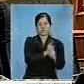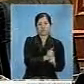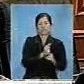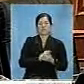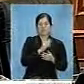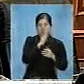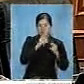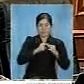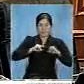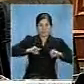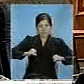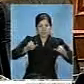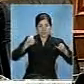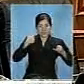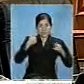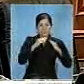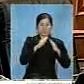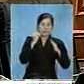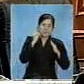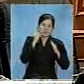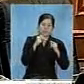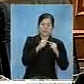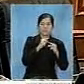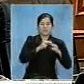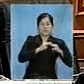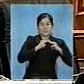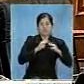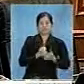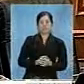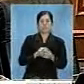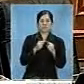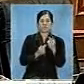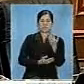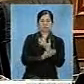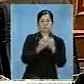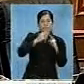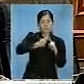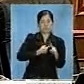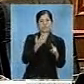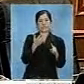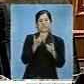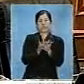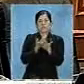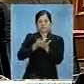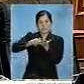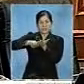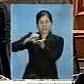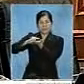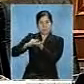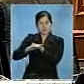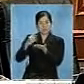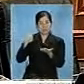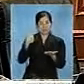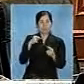ของนั้นอยู่อาศัยไม่มีโอกาสไปให้ใครเช่าการจะไปเก็บภาษีเขาต้องตอบให้ชัดนะครับ